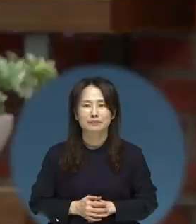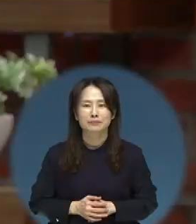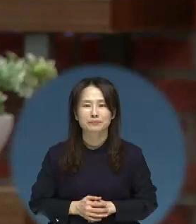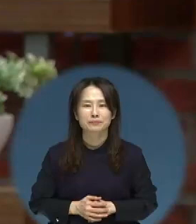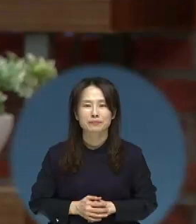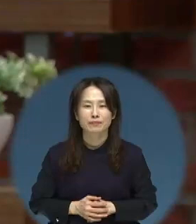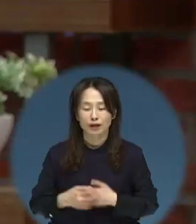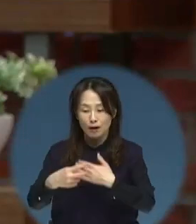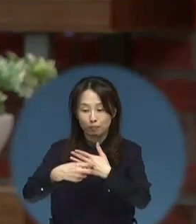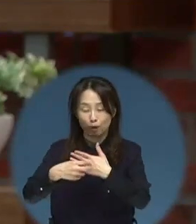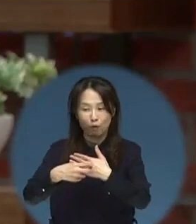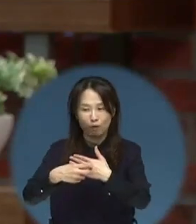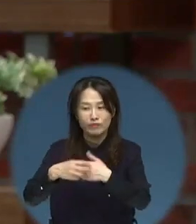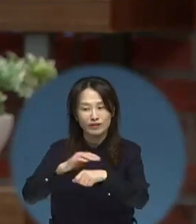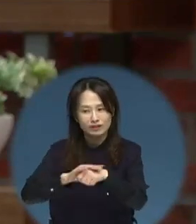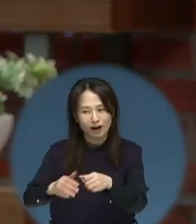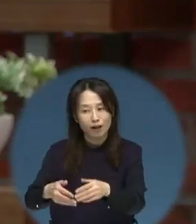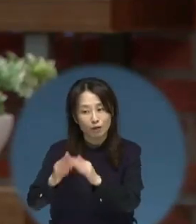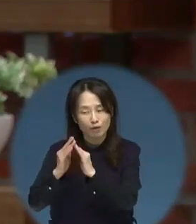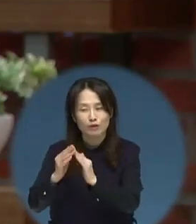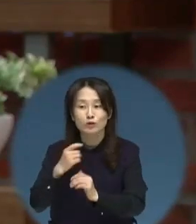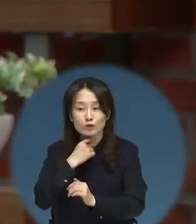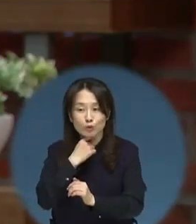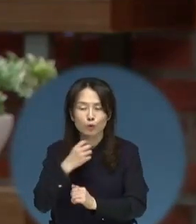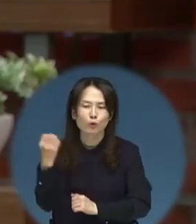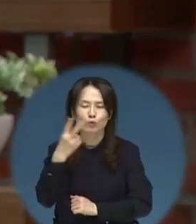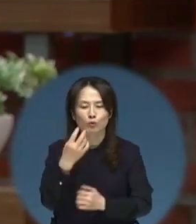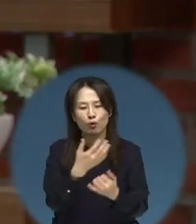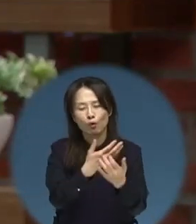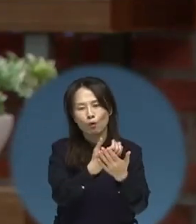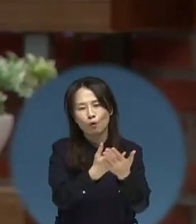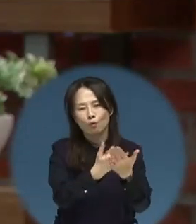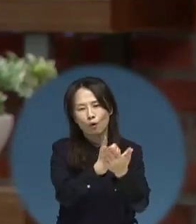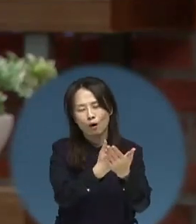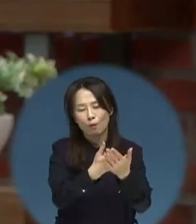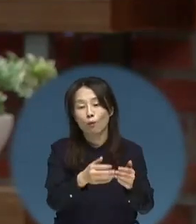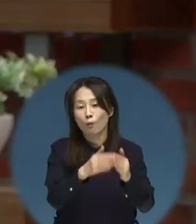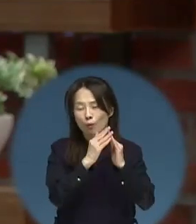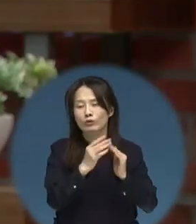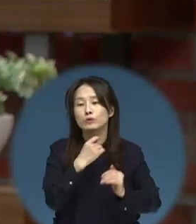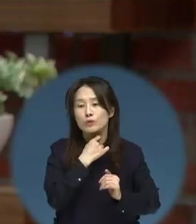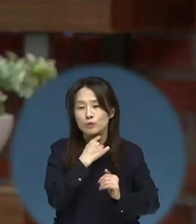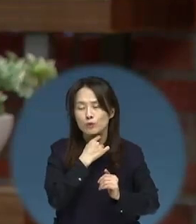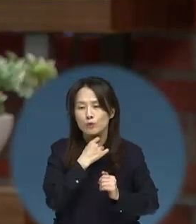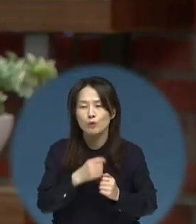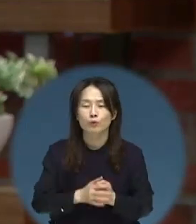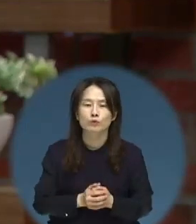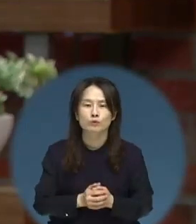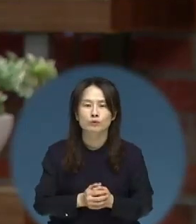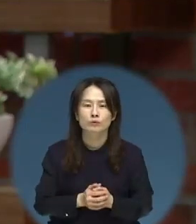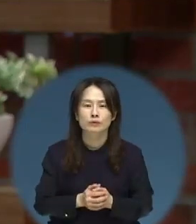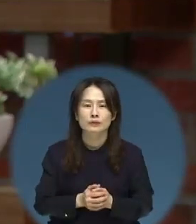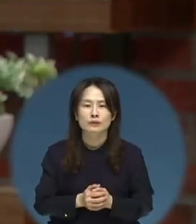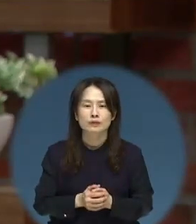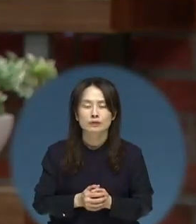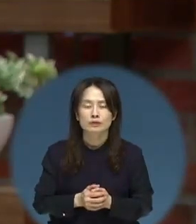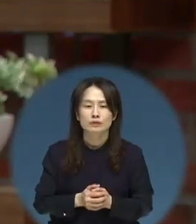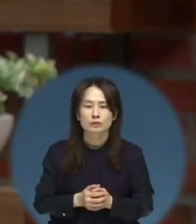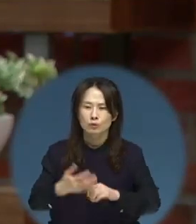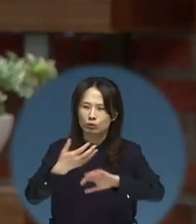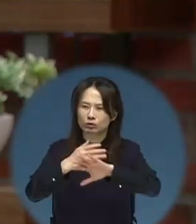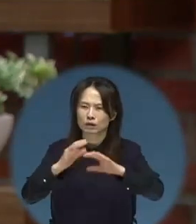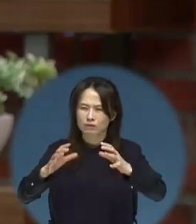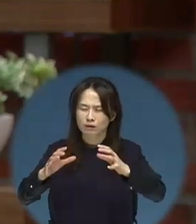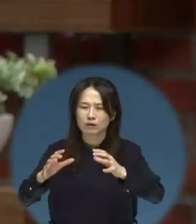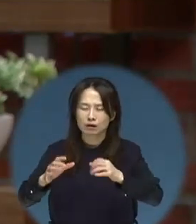짧게는 역시나 병원과 병원 프로젝트. 보육원도 하고 싶어요. 이제 난민 지역이나 이주민 지역에는 아무래도 이제 여러